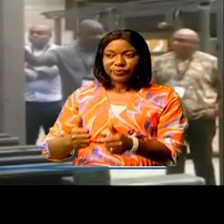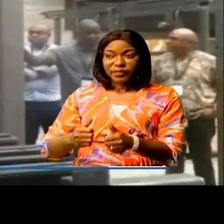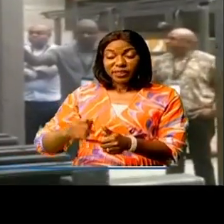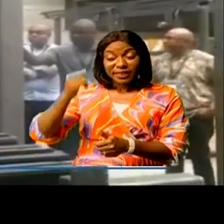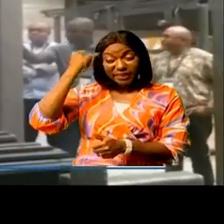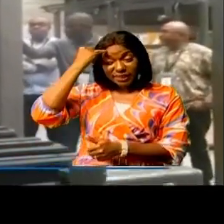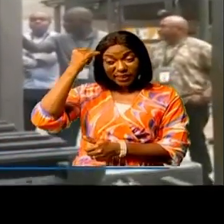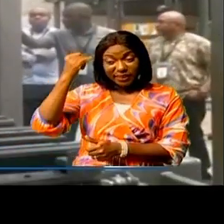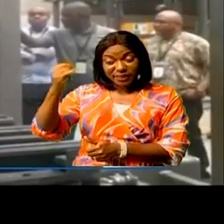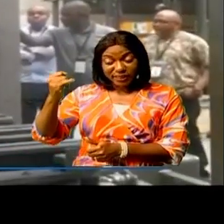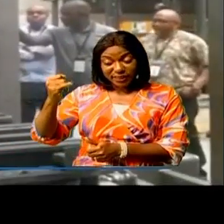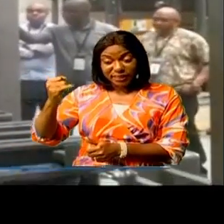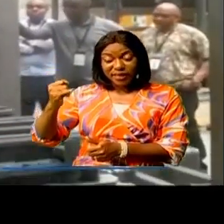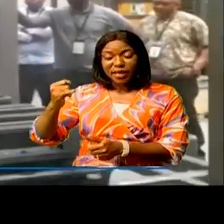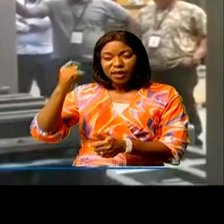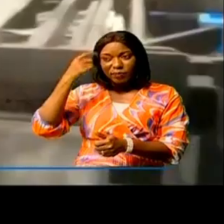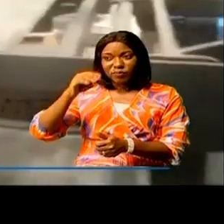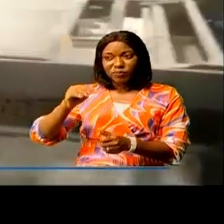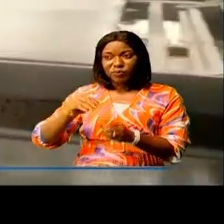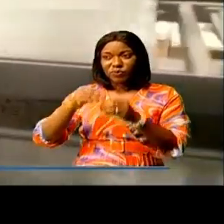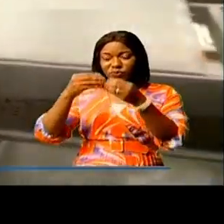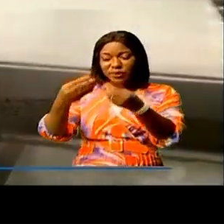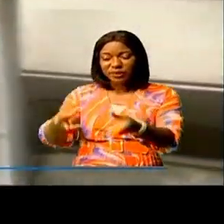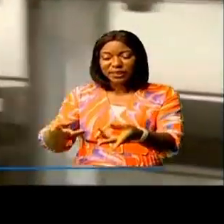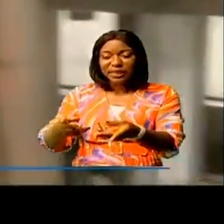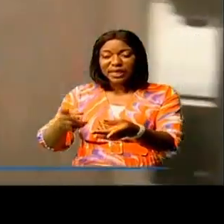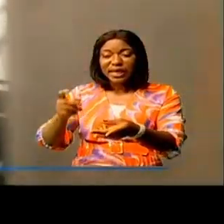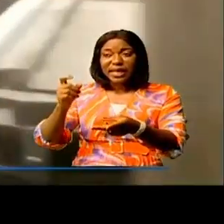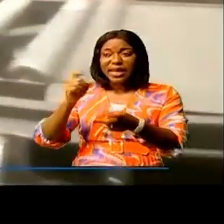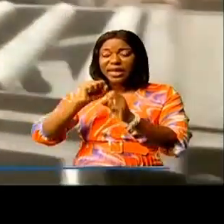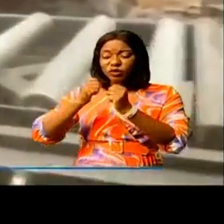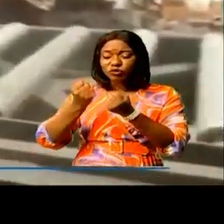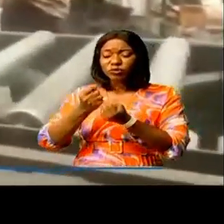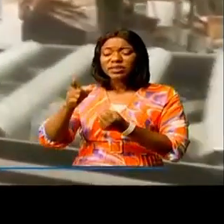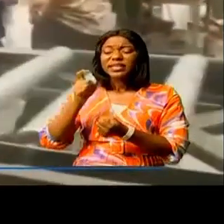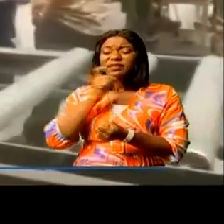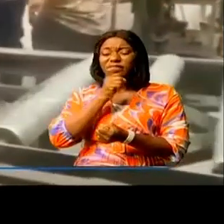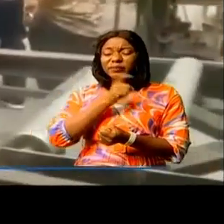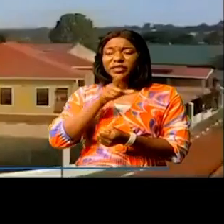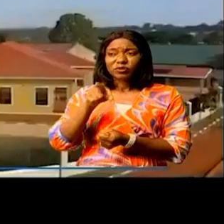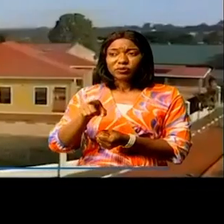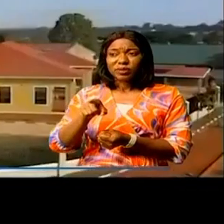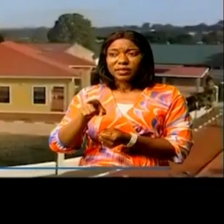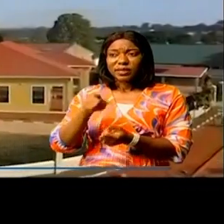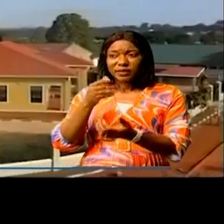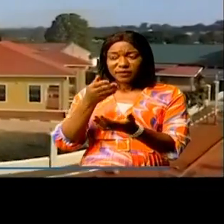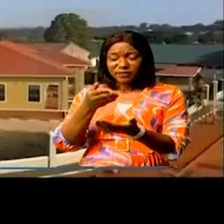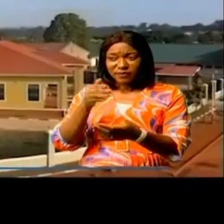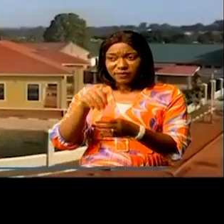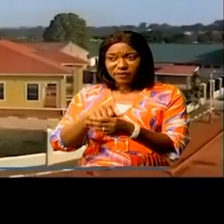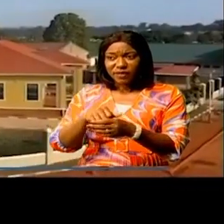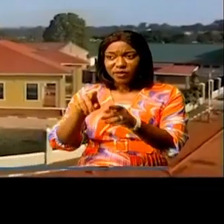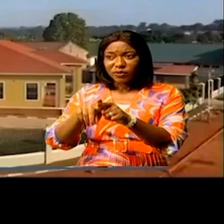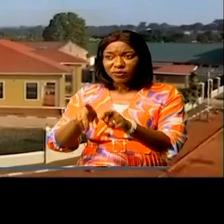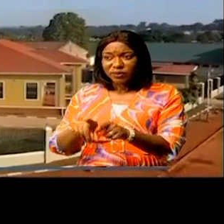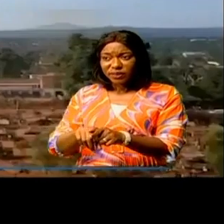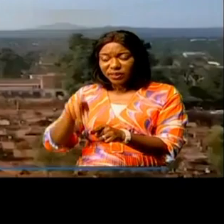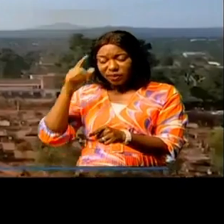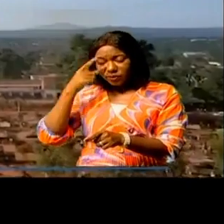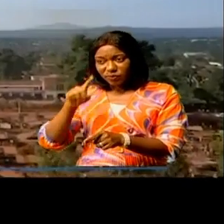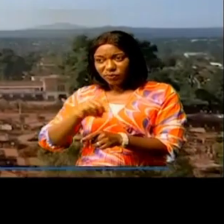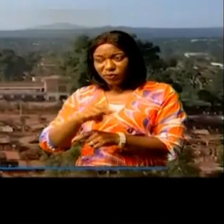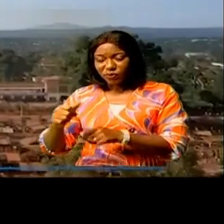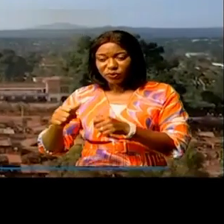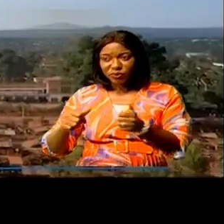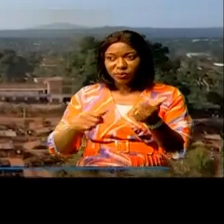l'exécutif provincial est d'implanter ces mastodontes multiples fonctions pour parachever notamment la viabilisation de la voirie